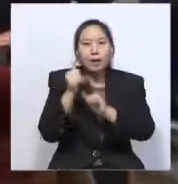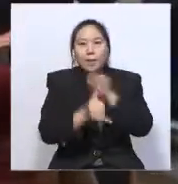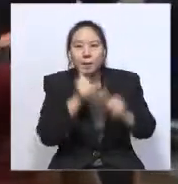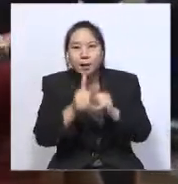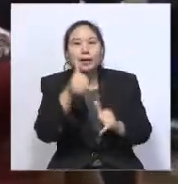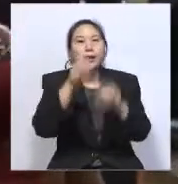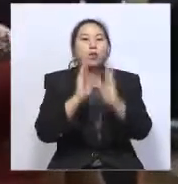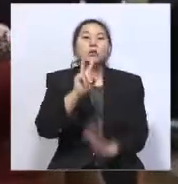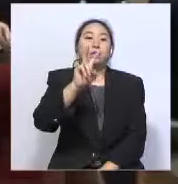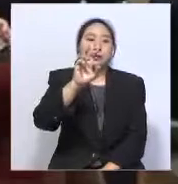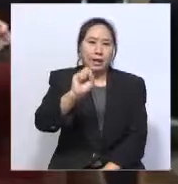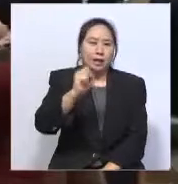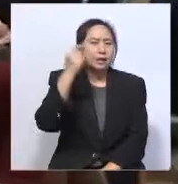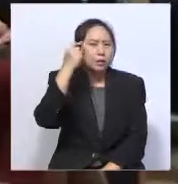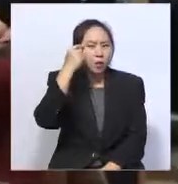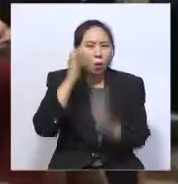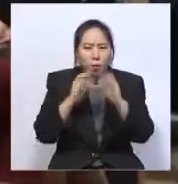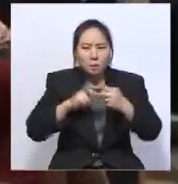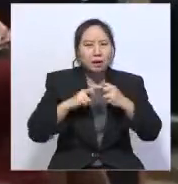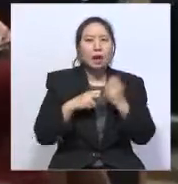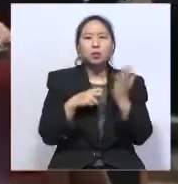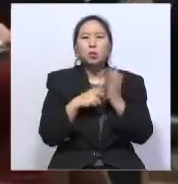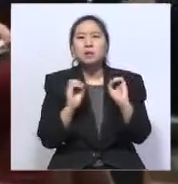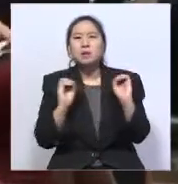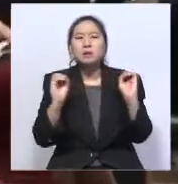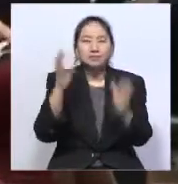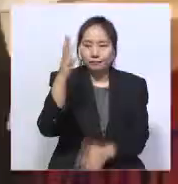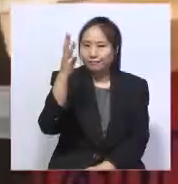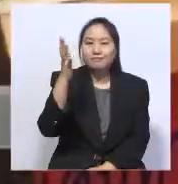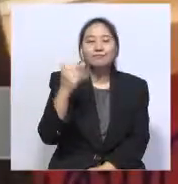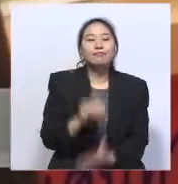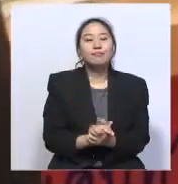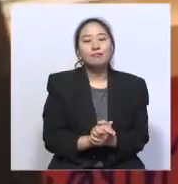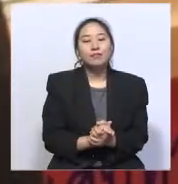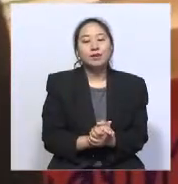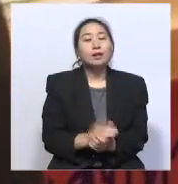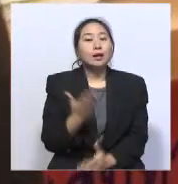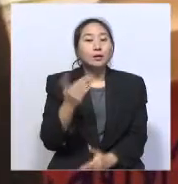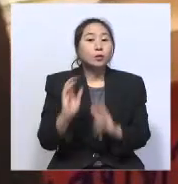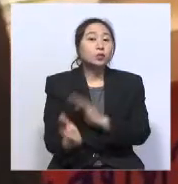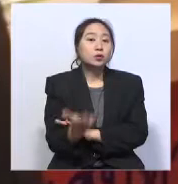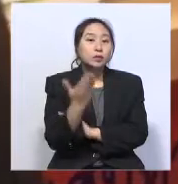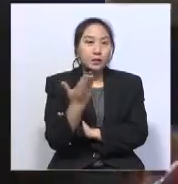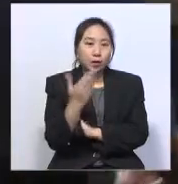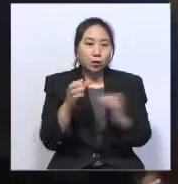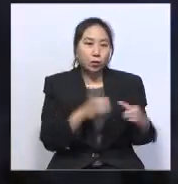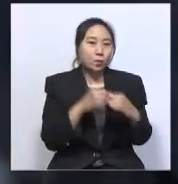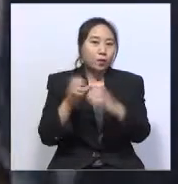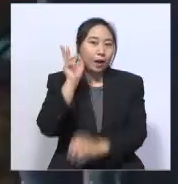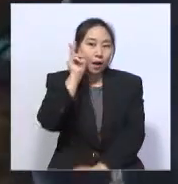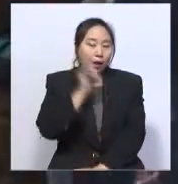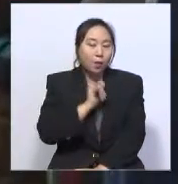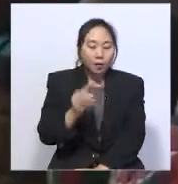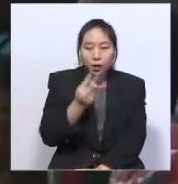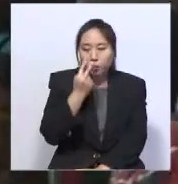คนก็คาดการณ์ว่าไม่น่าจะมีผู้โดยสารตกค้างนะคะจากมาตรการที่เตรียมเอาไว้นี่ก็คือบรรยากาศช่วงเช้านะคะผู้สื่อข่าวของเราลงพื้น